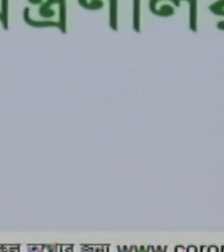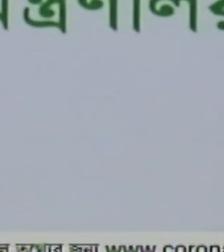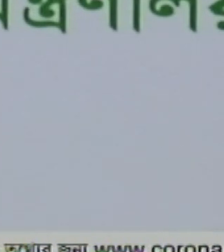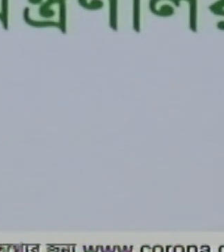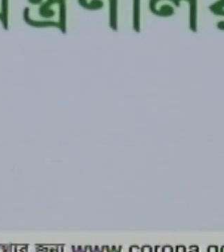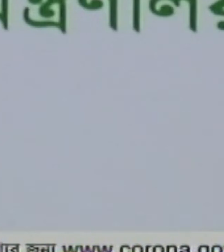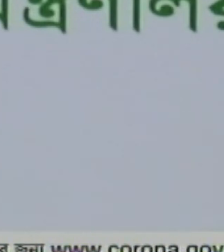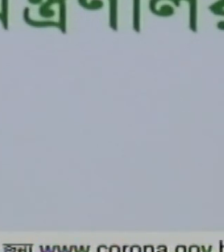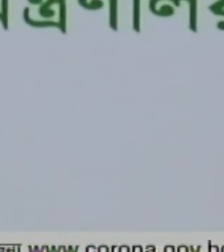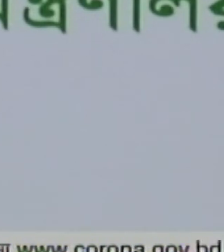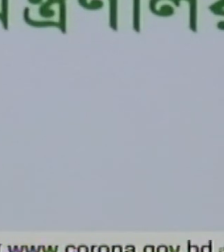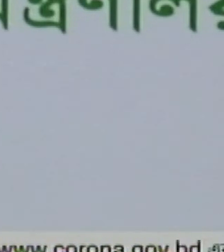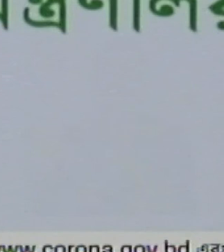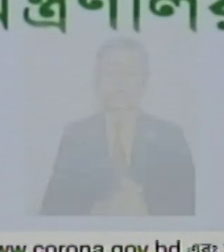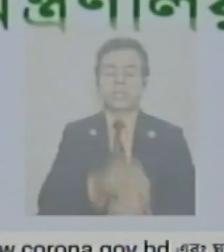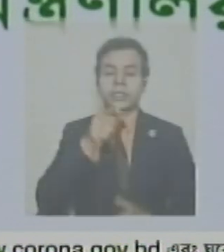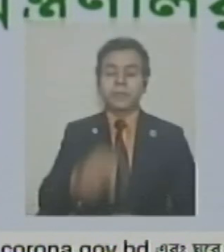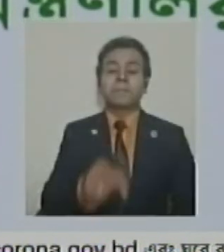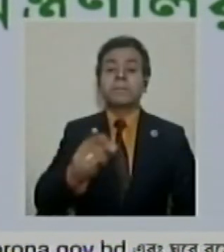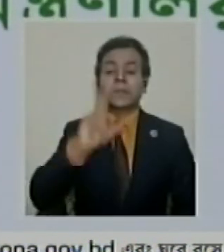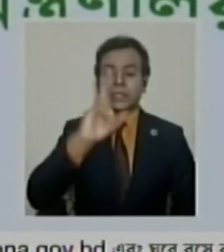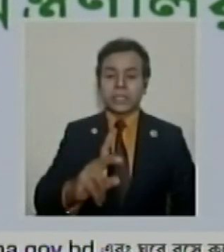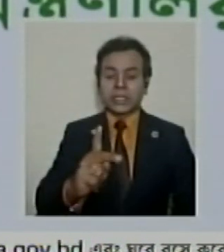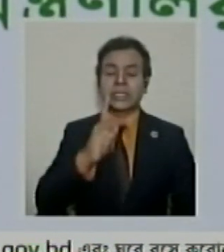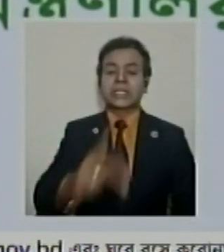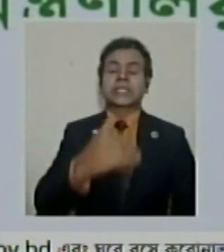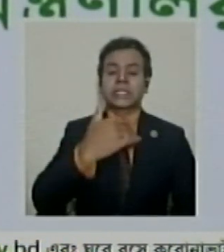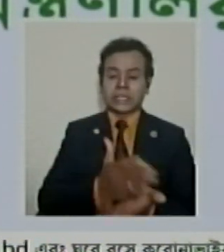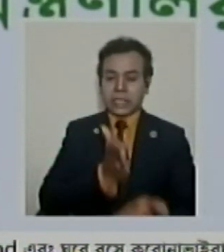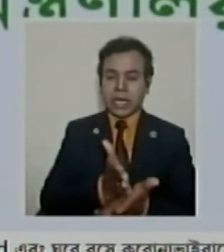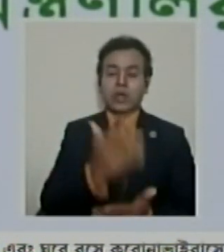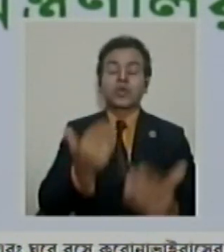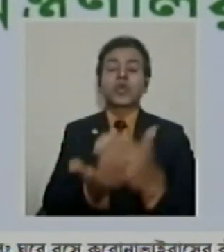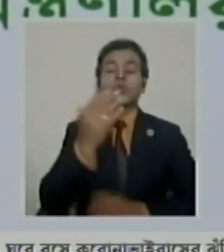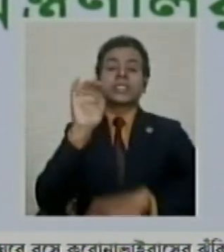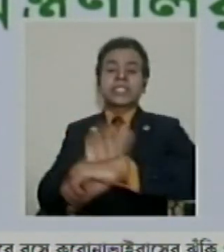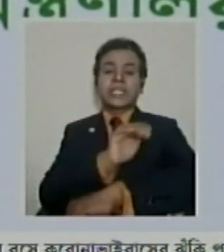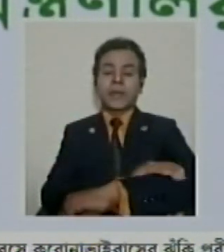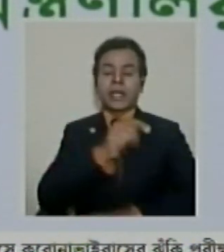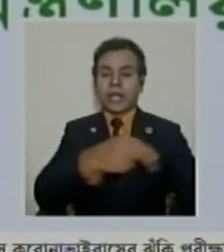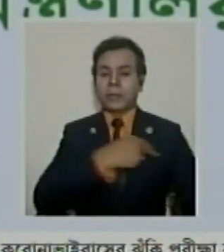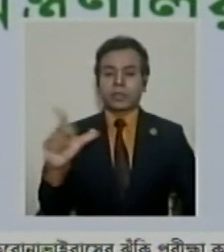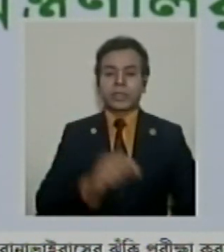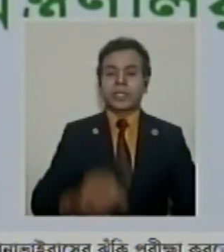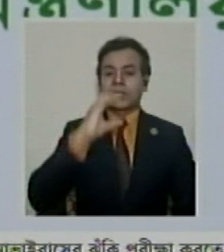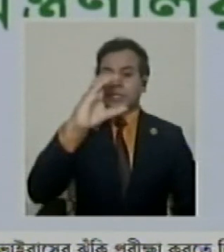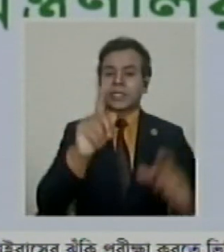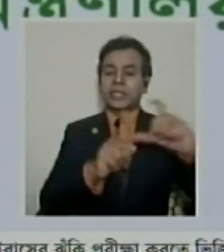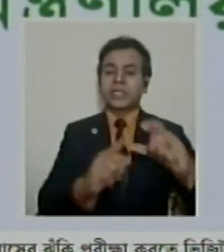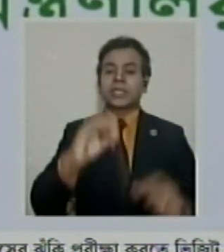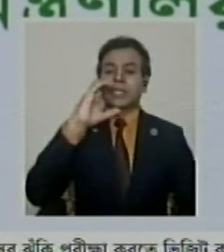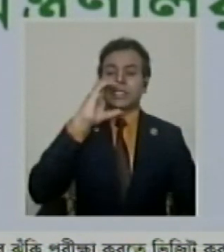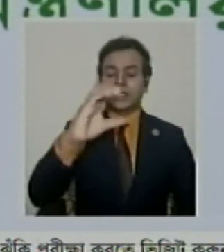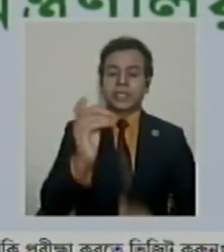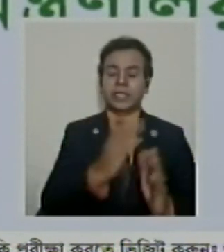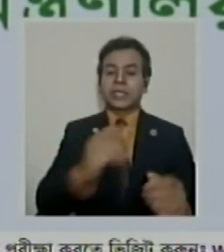আরেকটি বিষয়ে আপনাদেরকে সংবাদ দিতে চাই, সেটা হলো স্বাস্থ্য অধিদপ্তরের রোগ নিয়ন্ত্রণ ও CDC শাখা একটি সেবা